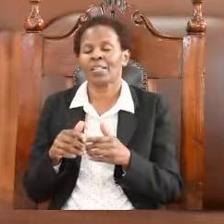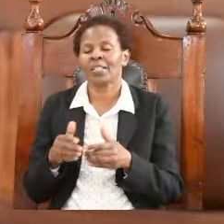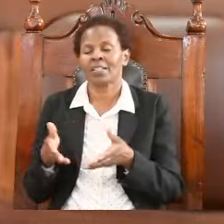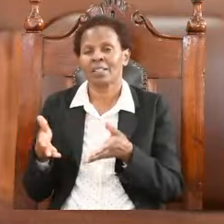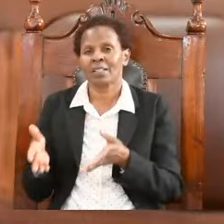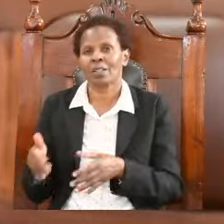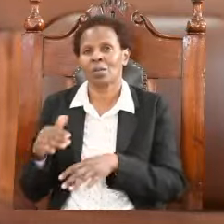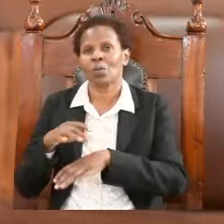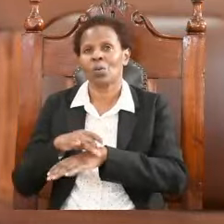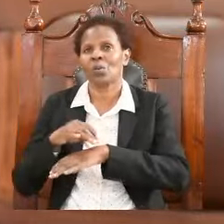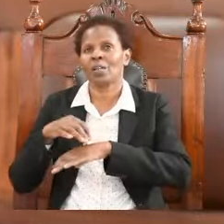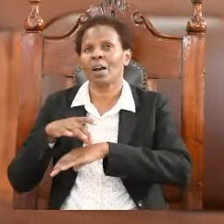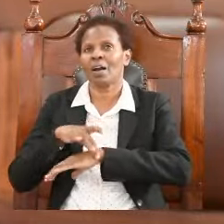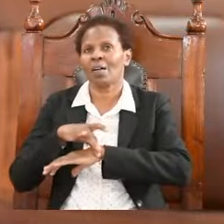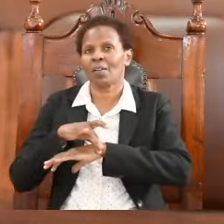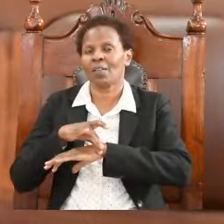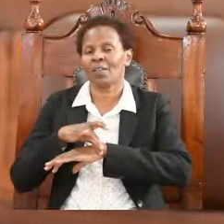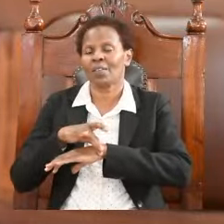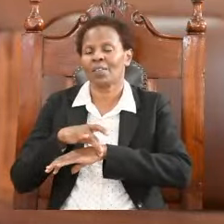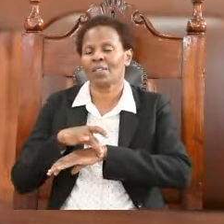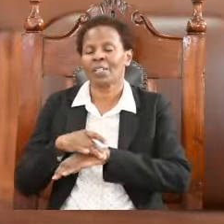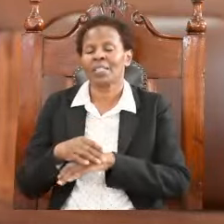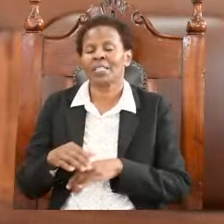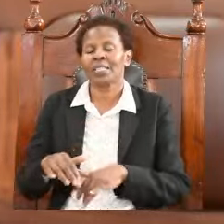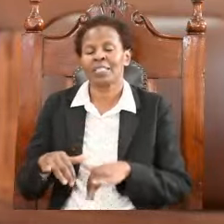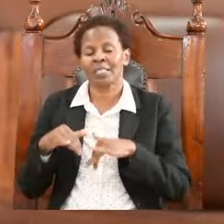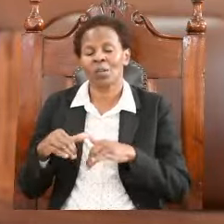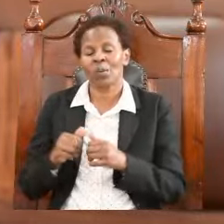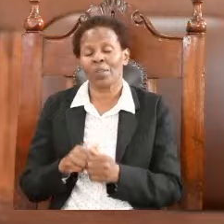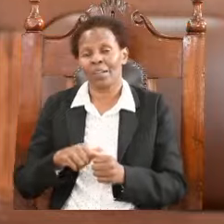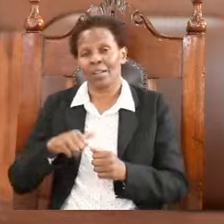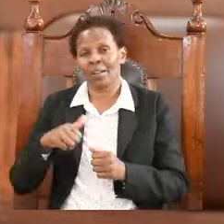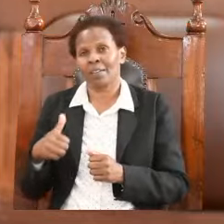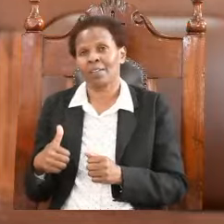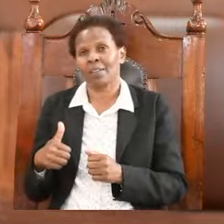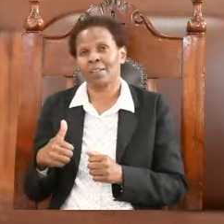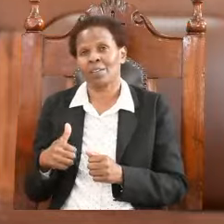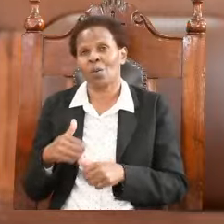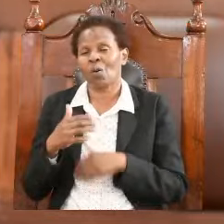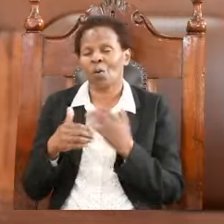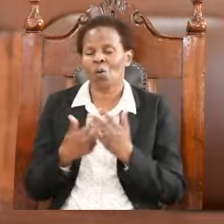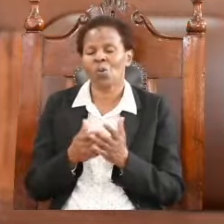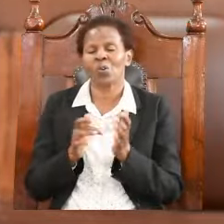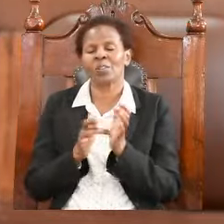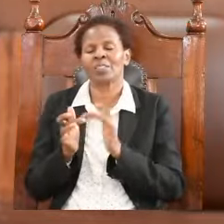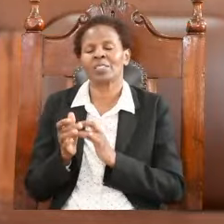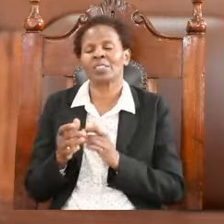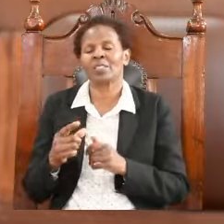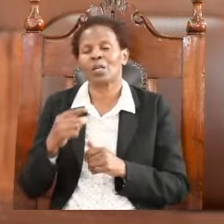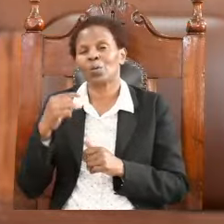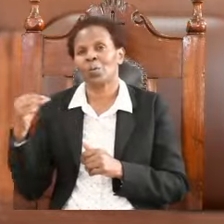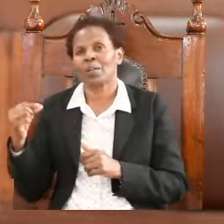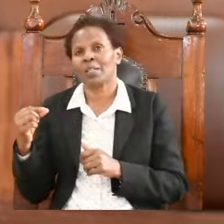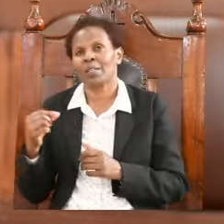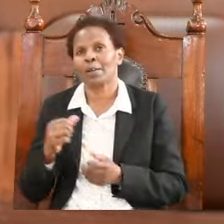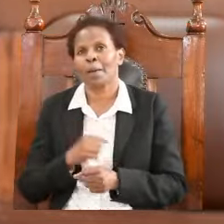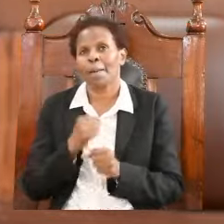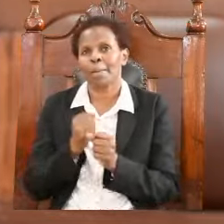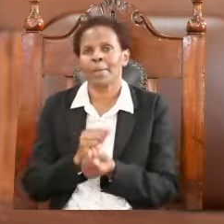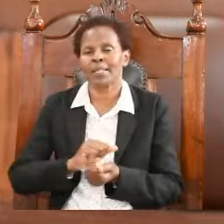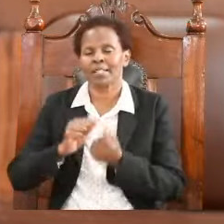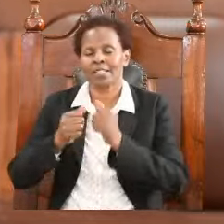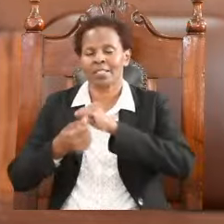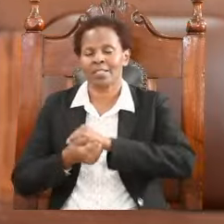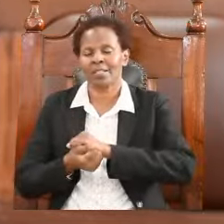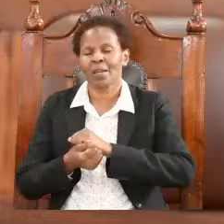thi ari mundu agiikarania na aria aikaranagia nao kuria guothe athiaga ni arehaga ugaruruku acamania na